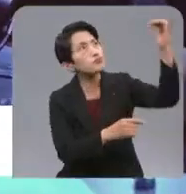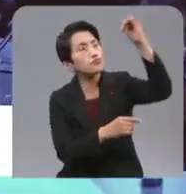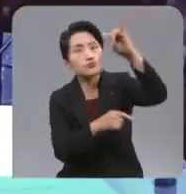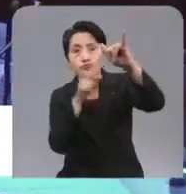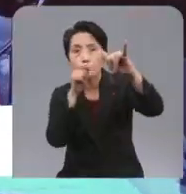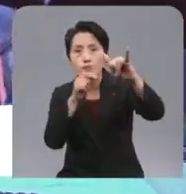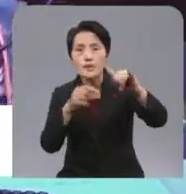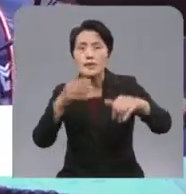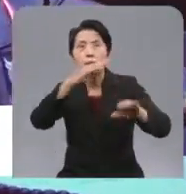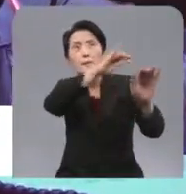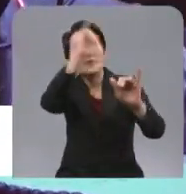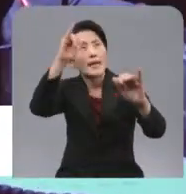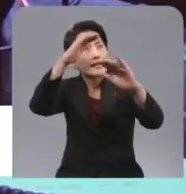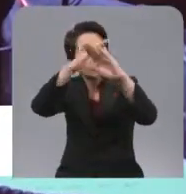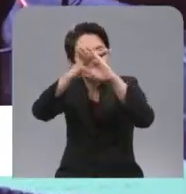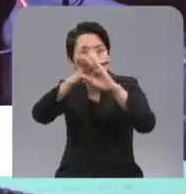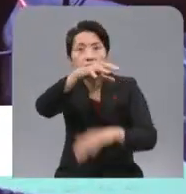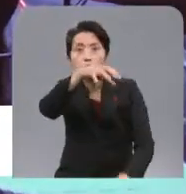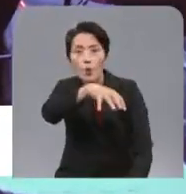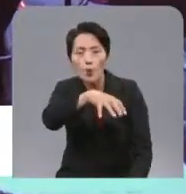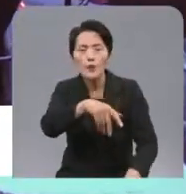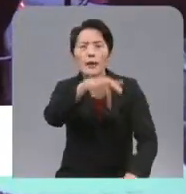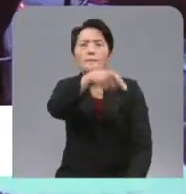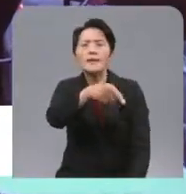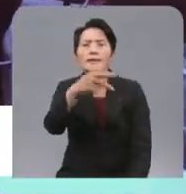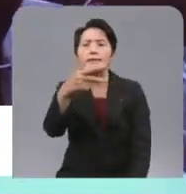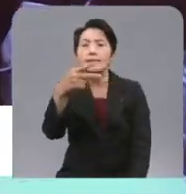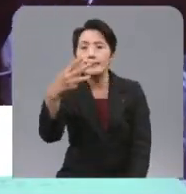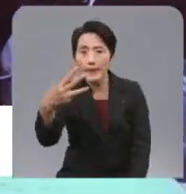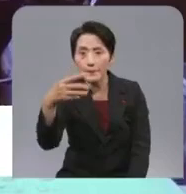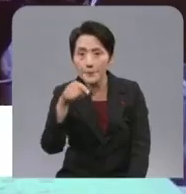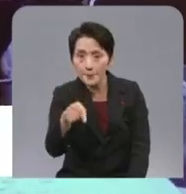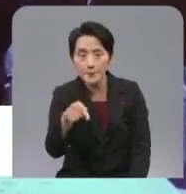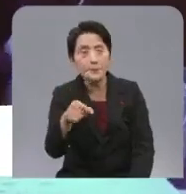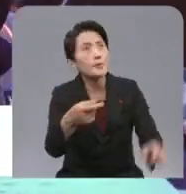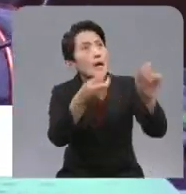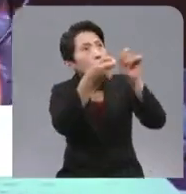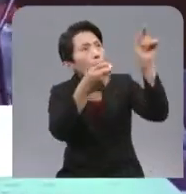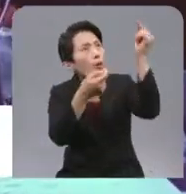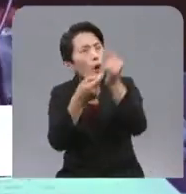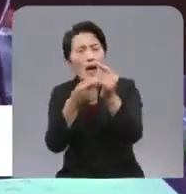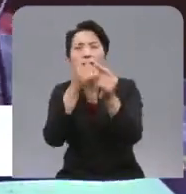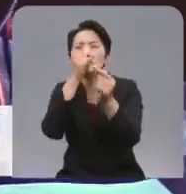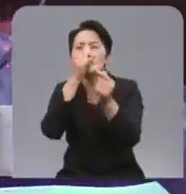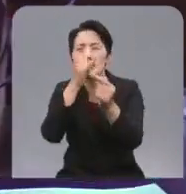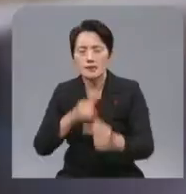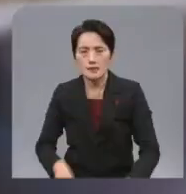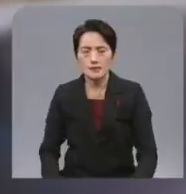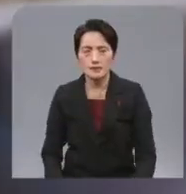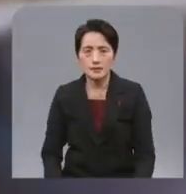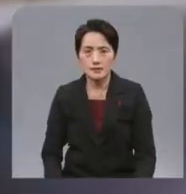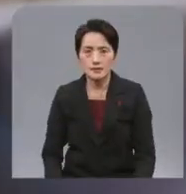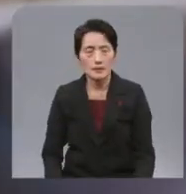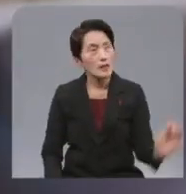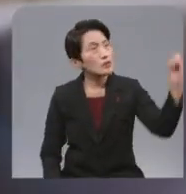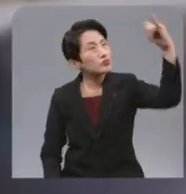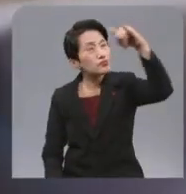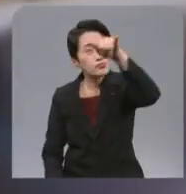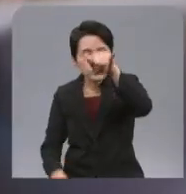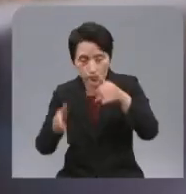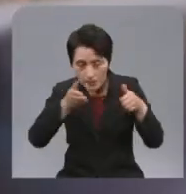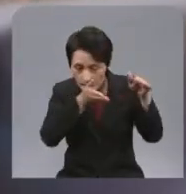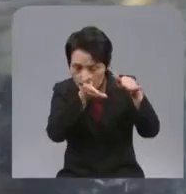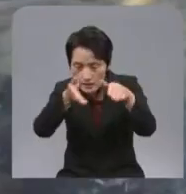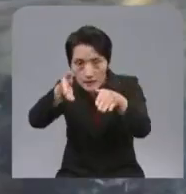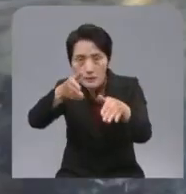は領空侵犯から2日後の国防委員会で北関の無人機は43までは来ていないと確信する